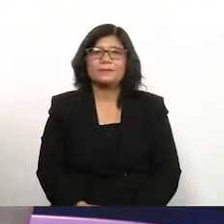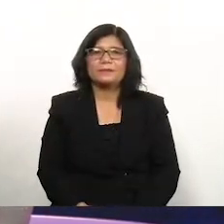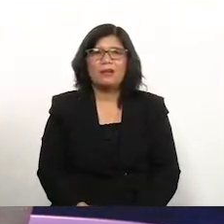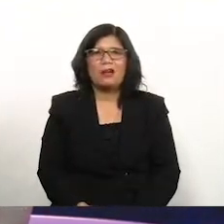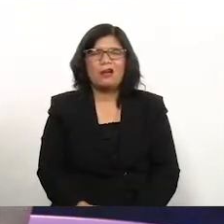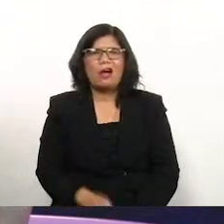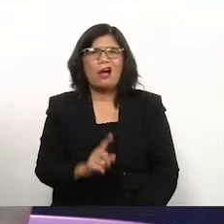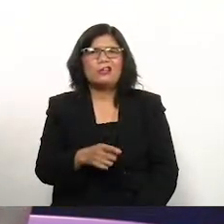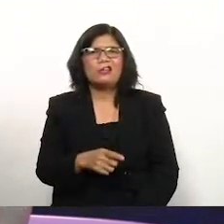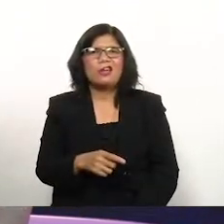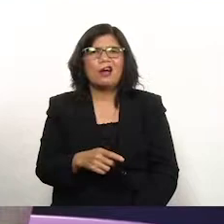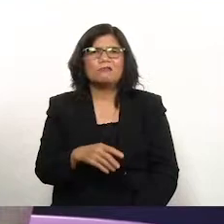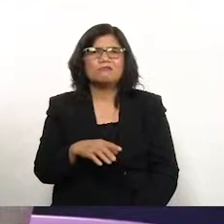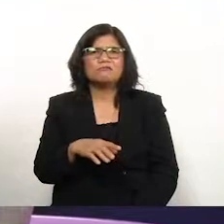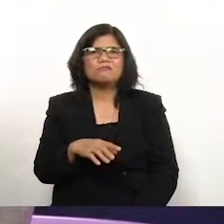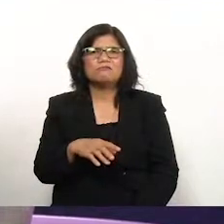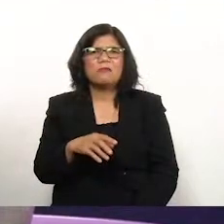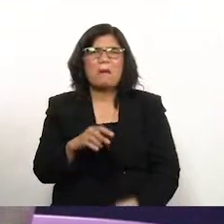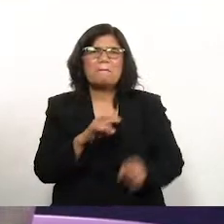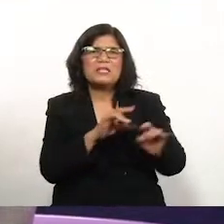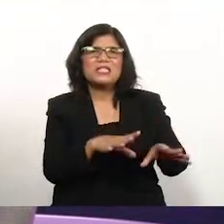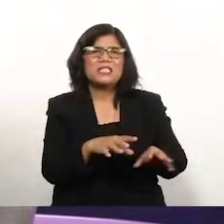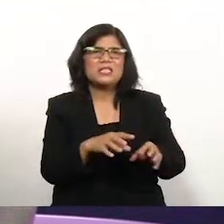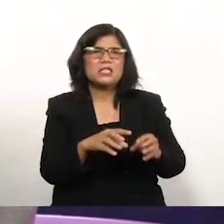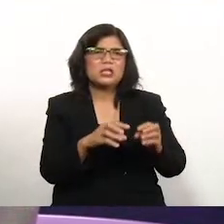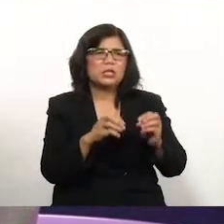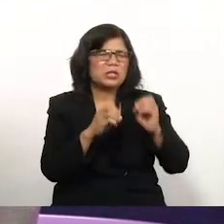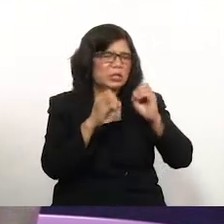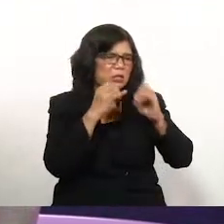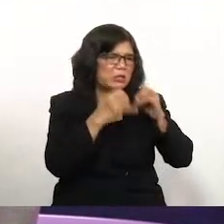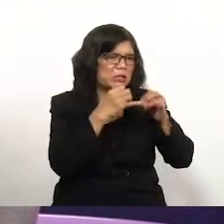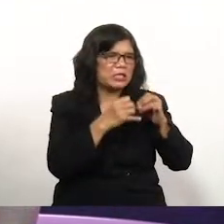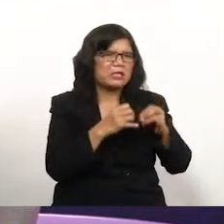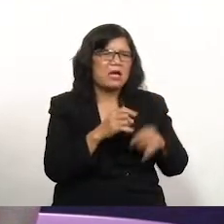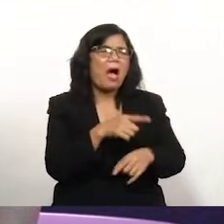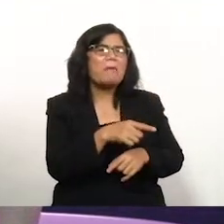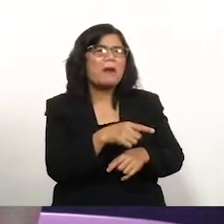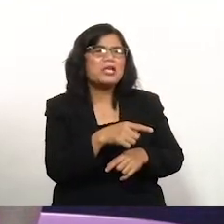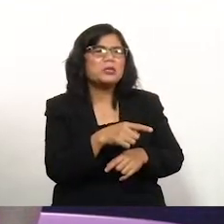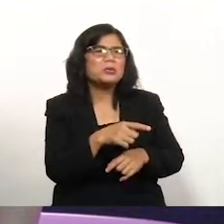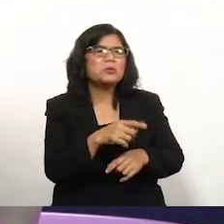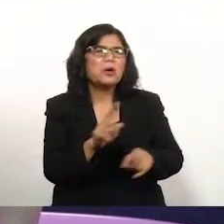Hai adegan suka dikritik Apa itu lagu Hanya aku diberkati